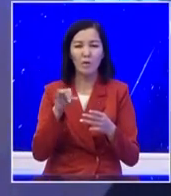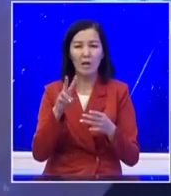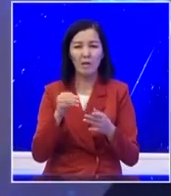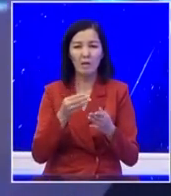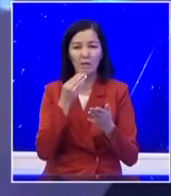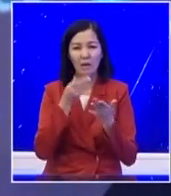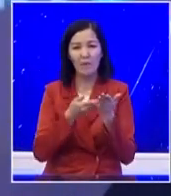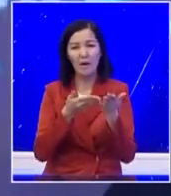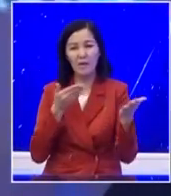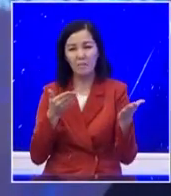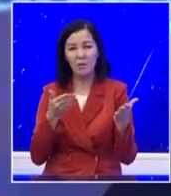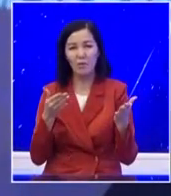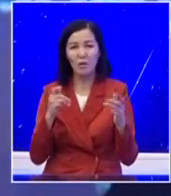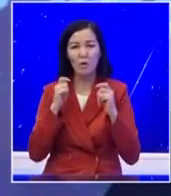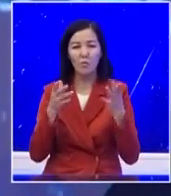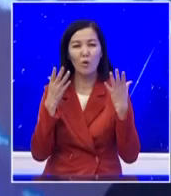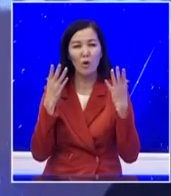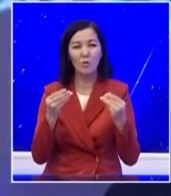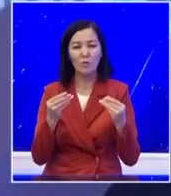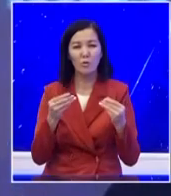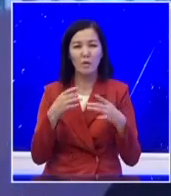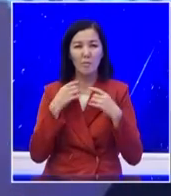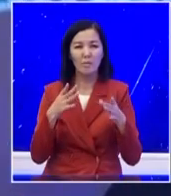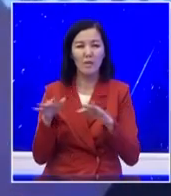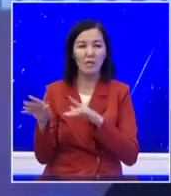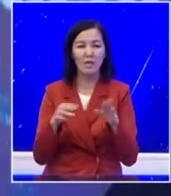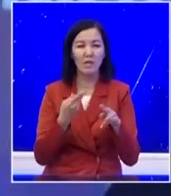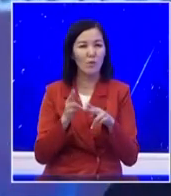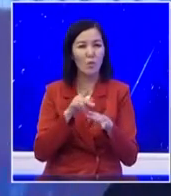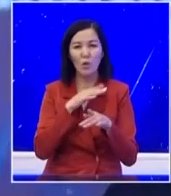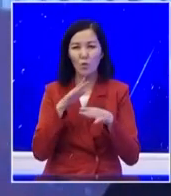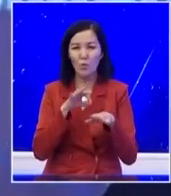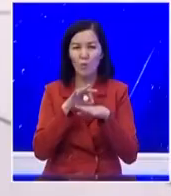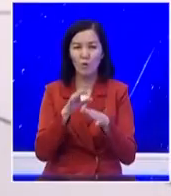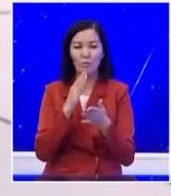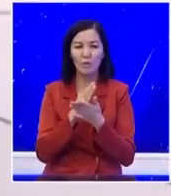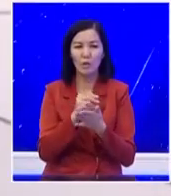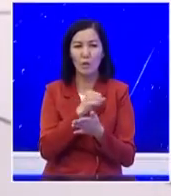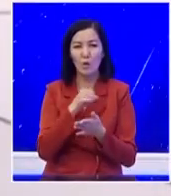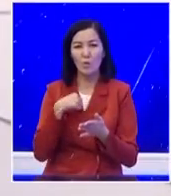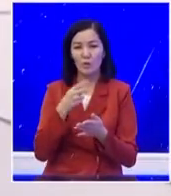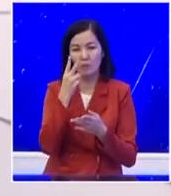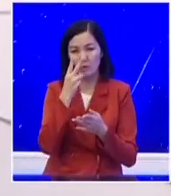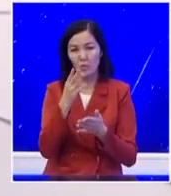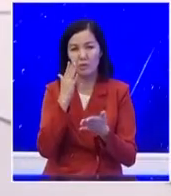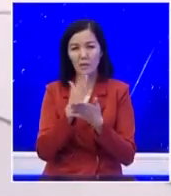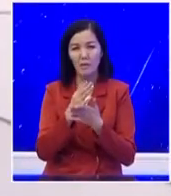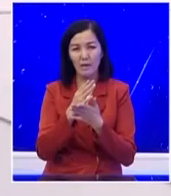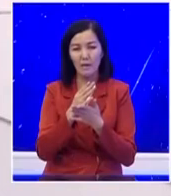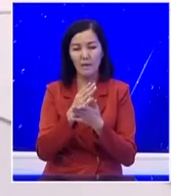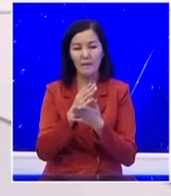беру, туған күн тойлау сияқты тағы да басқа шаралар толып жатыр. Оны оған өздеріңізде, көптеген азаматтардың өздерде